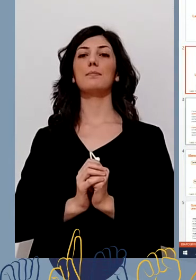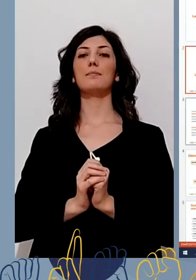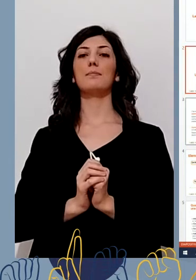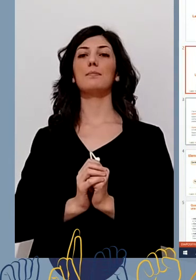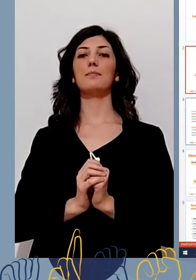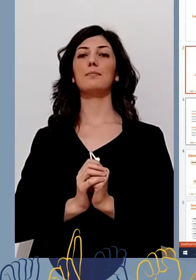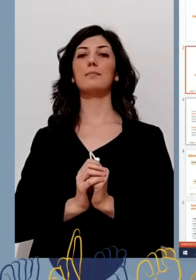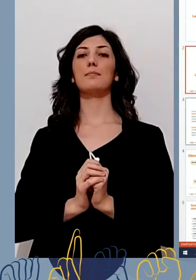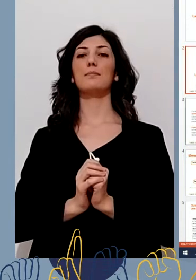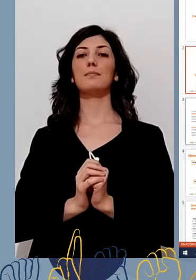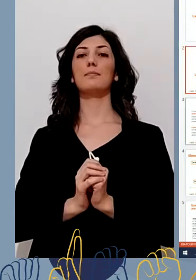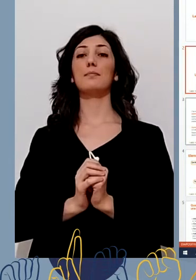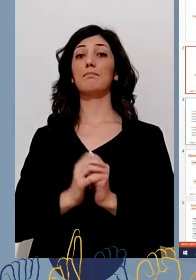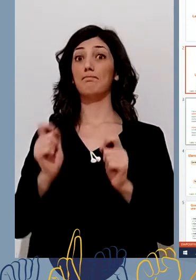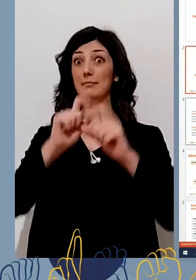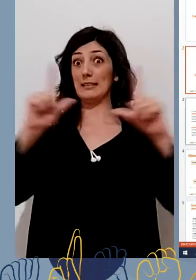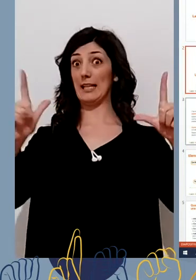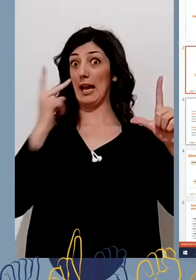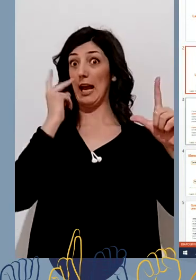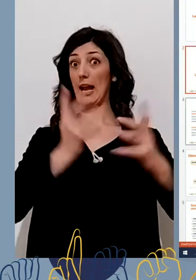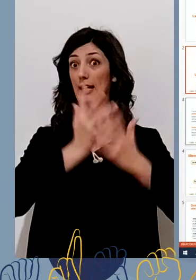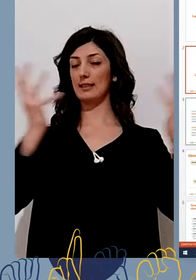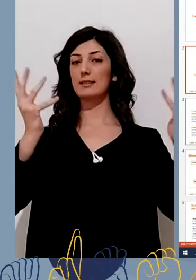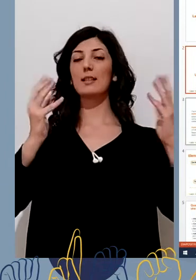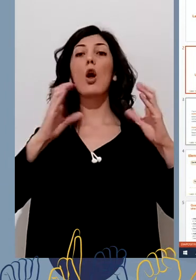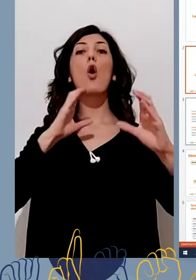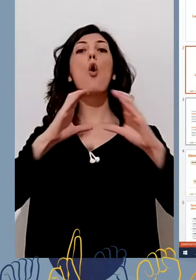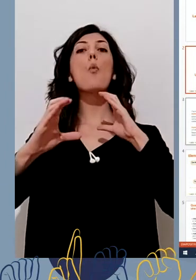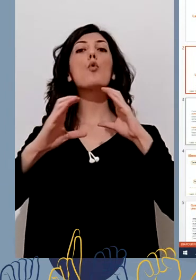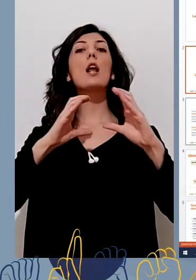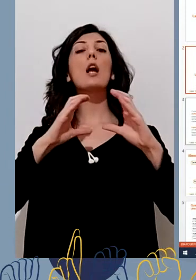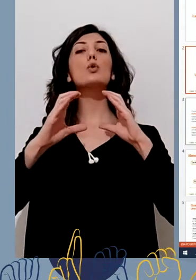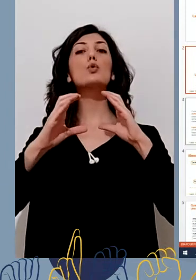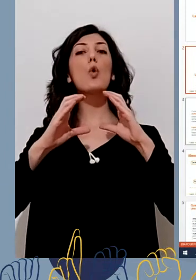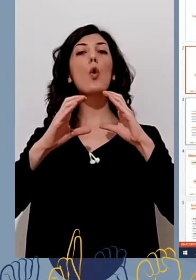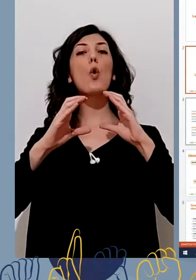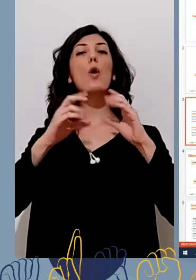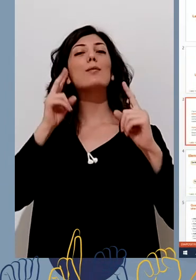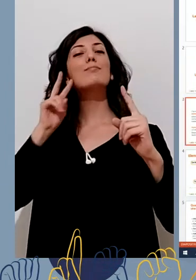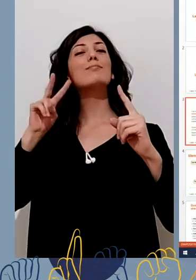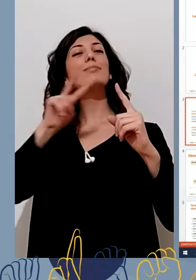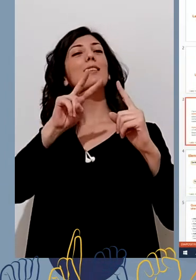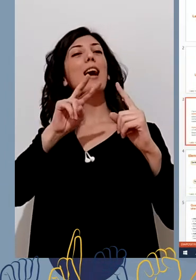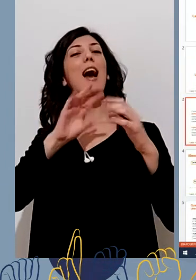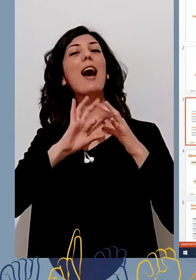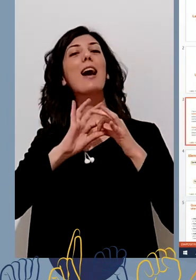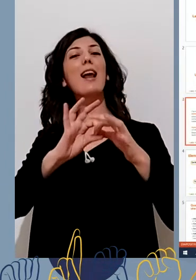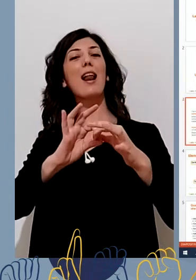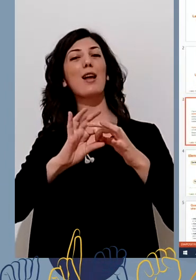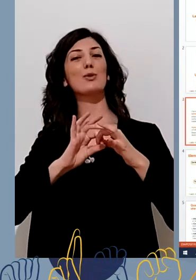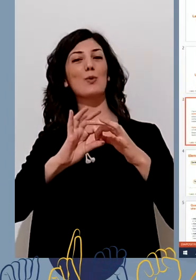Ecco qua, come dicevo, la comunicazione letta da un punto di da una prospettiva relazionale. Prego, possiamo andare